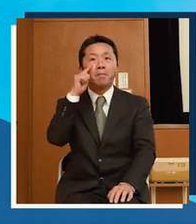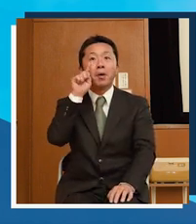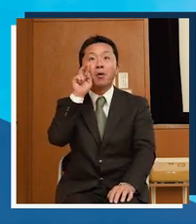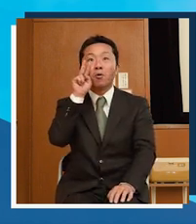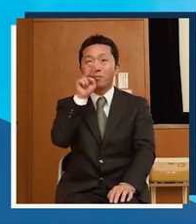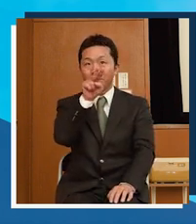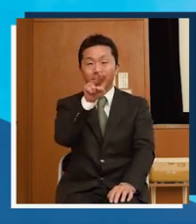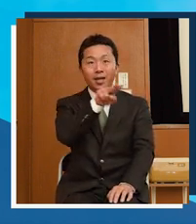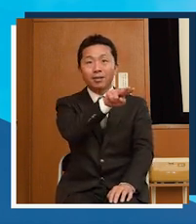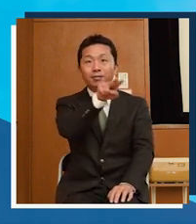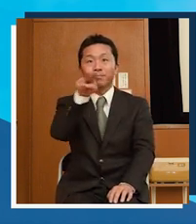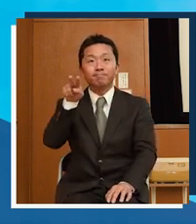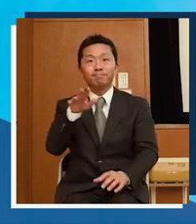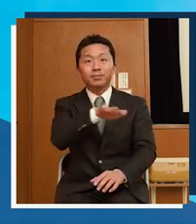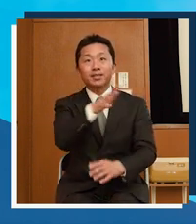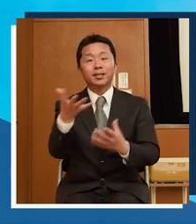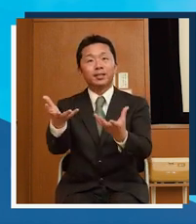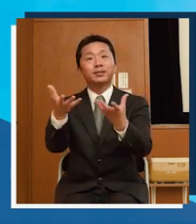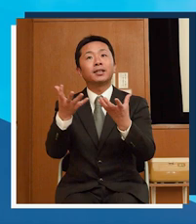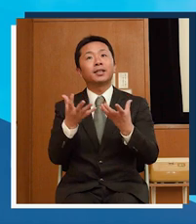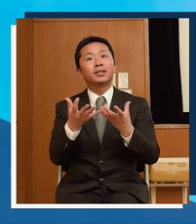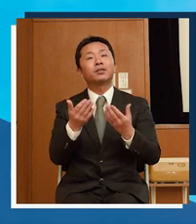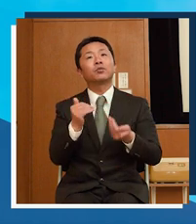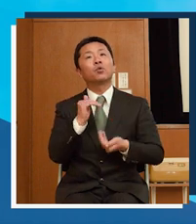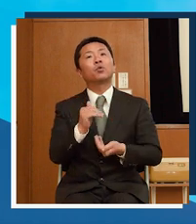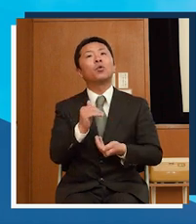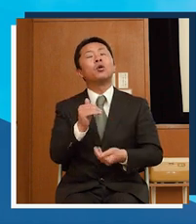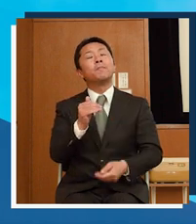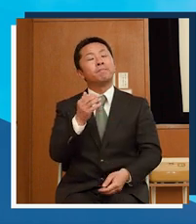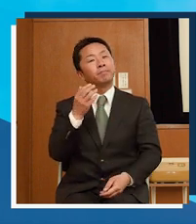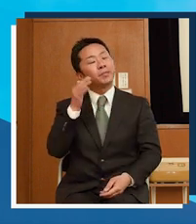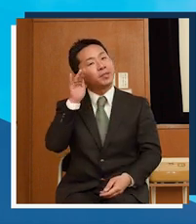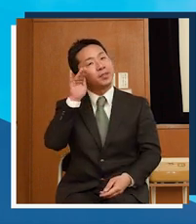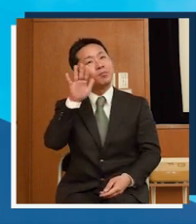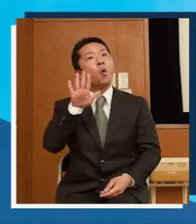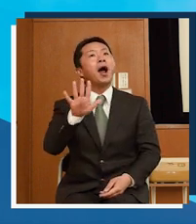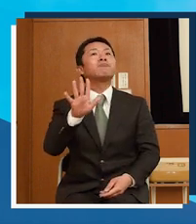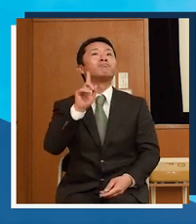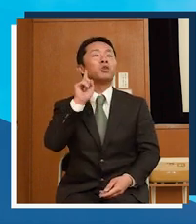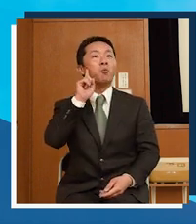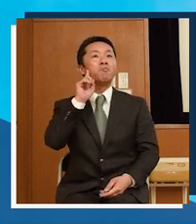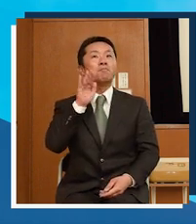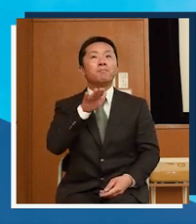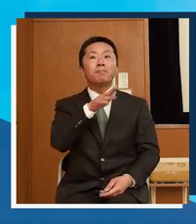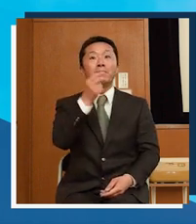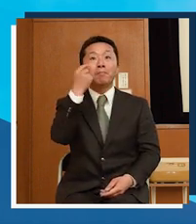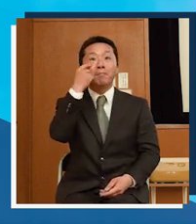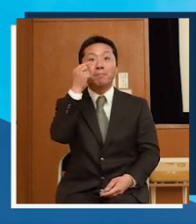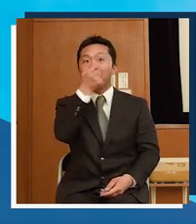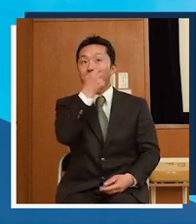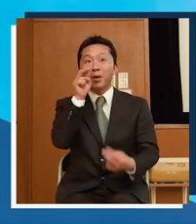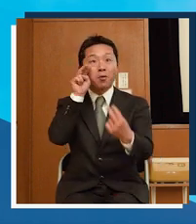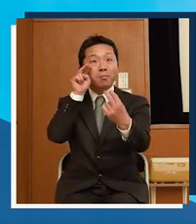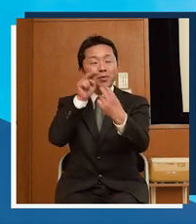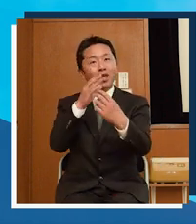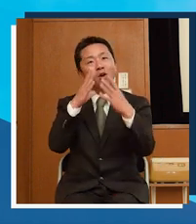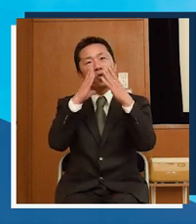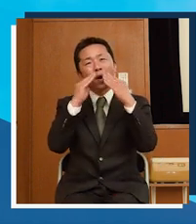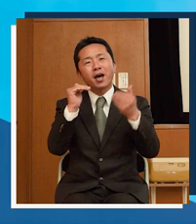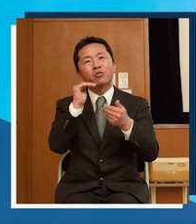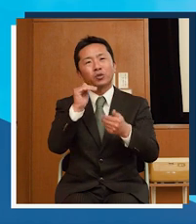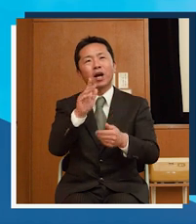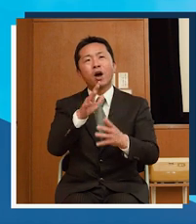皆さんがこうしてきてくださることで私は本当に希望だなという風に感じていて目を向けてもらうことが大きな一歩でありそれが